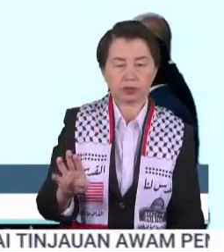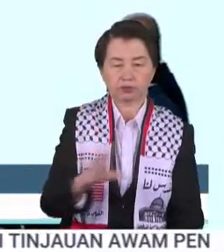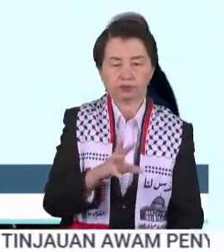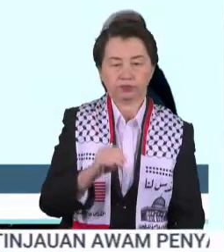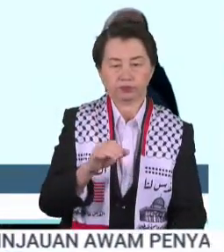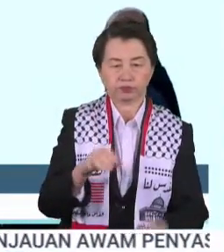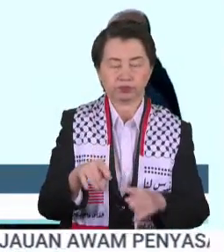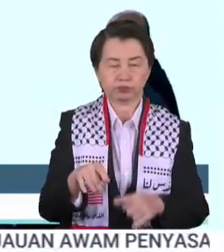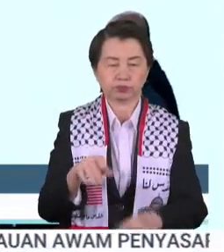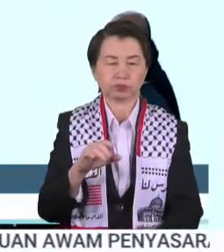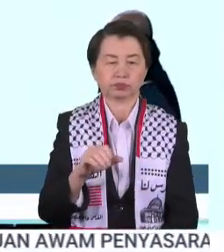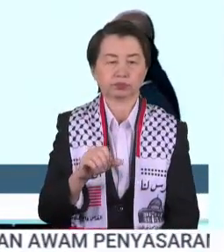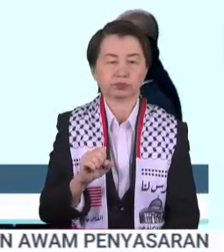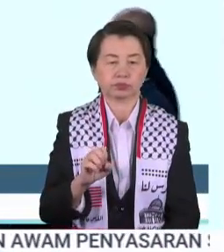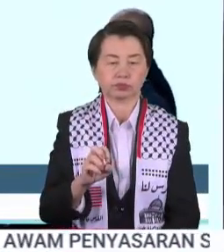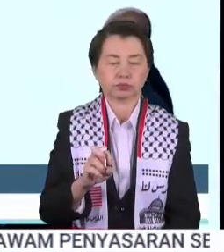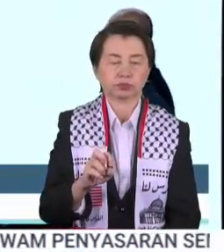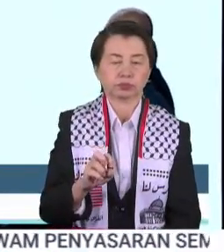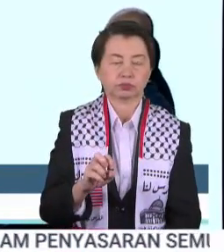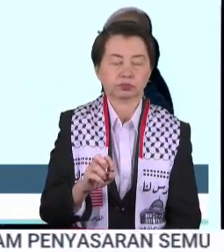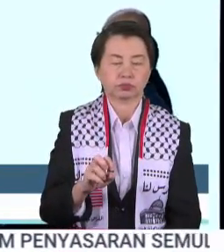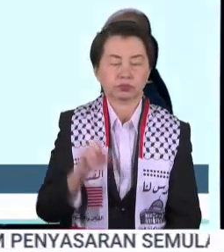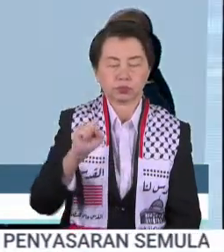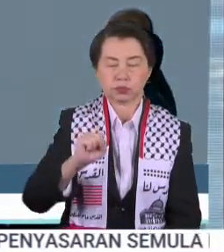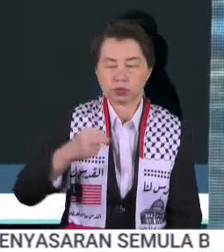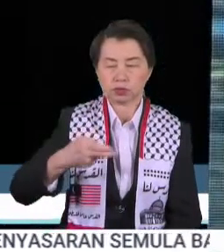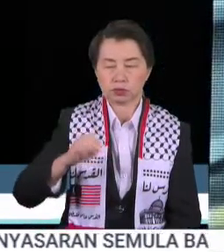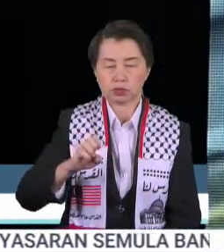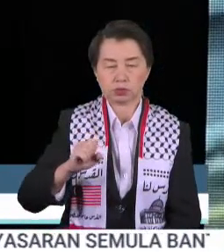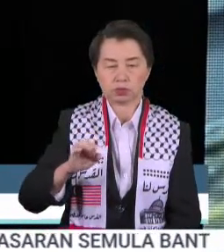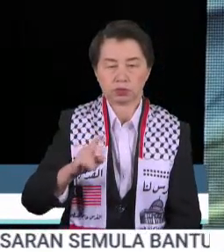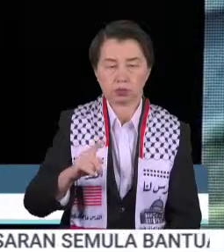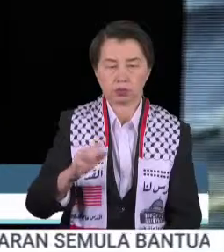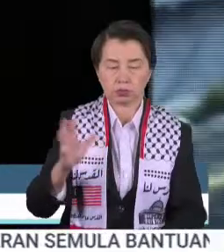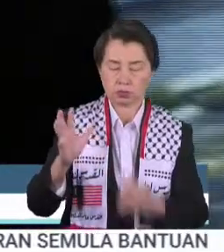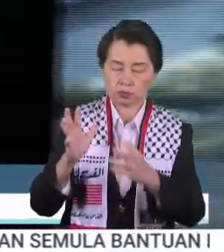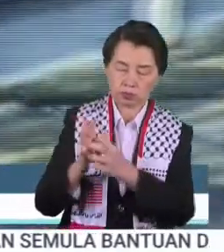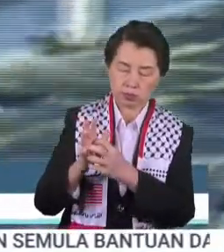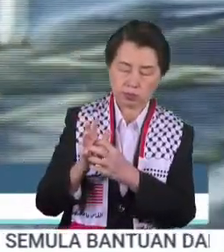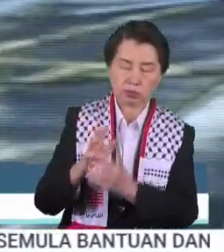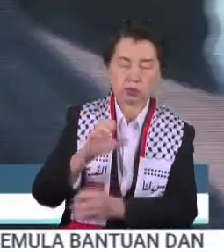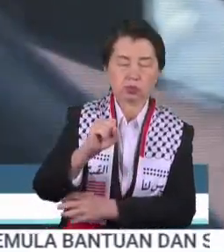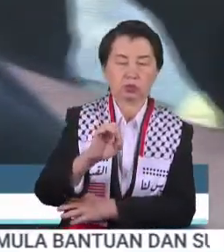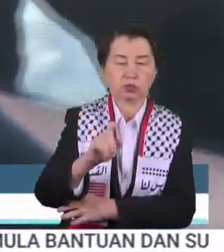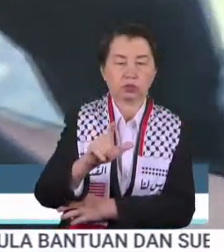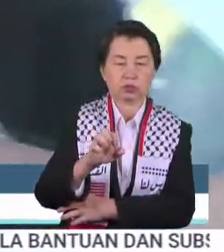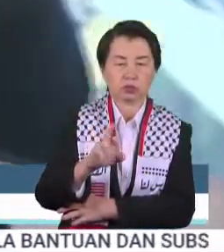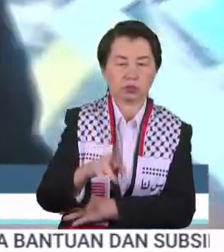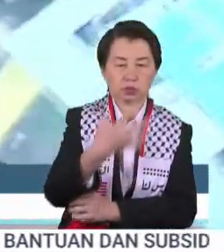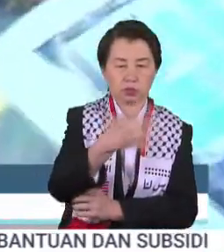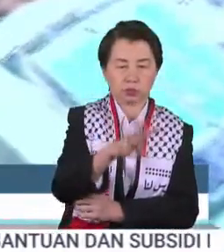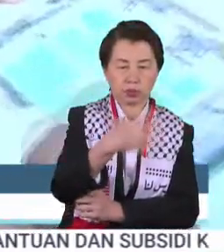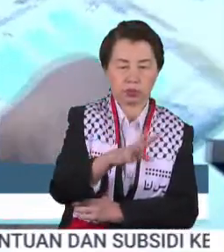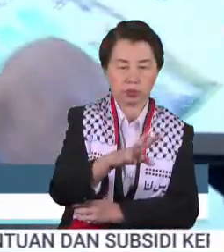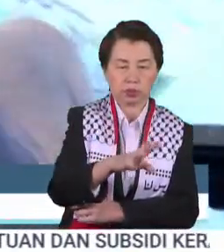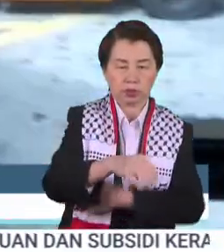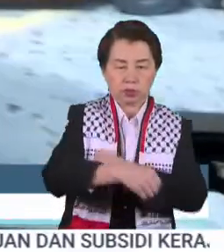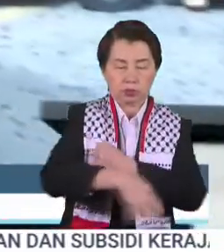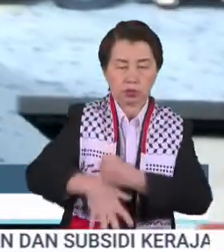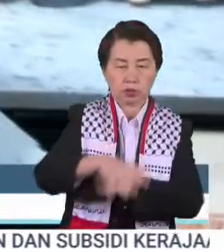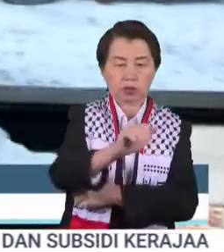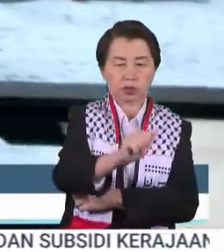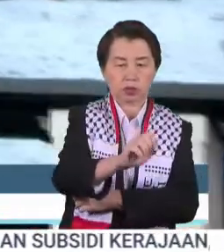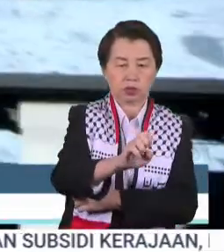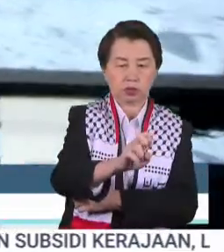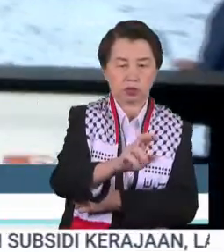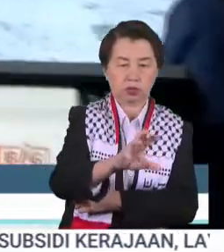Big Malaysia Sendirian Berhad, Sheikh Farouk Sheikh Muhammad, pemasangan panel solar juga akan diperluas ke 14 lagi cawangan Aeon seluruh